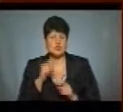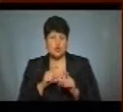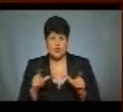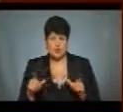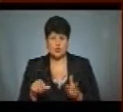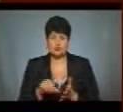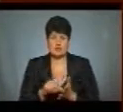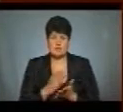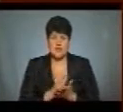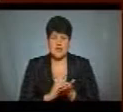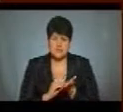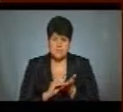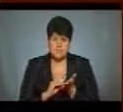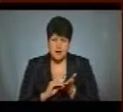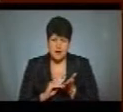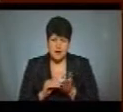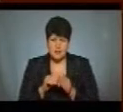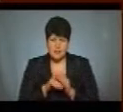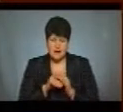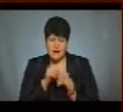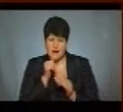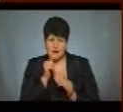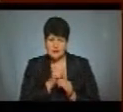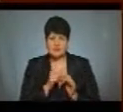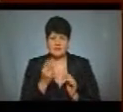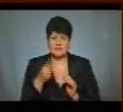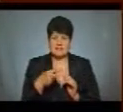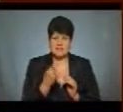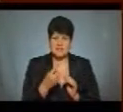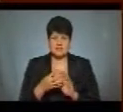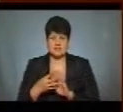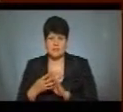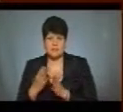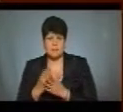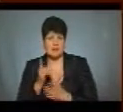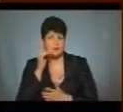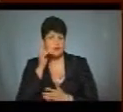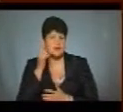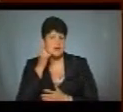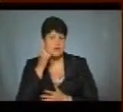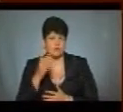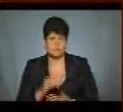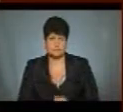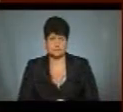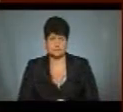користувалася шпаргалкою, а в 21-й і 9-й школах абітурієнти користувалися мобільним телефоном.